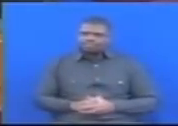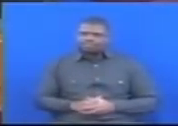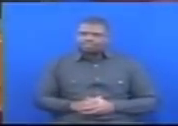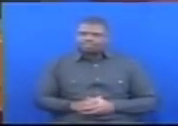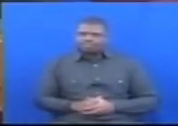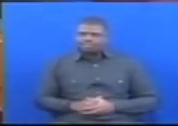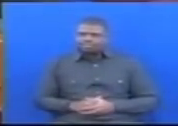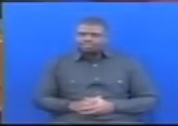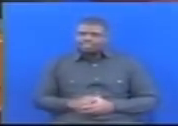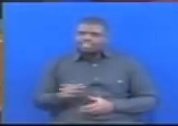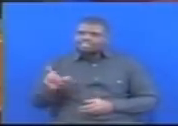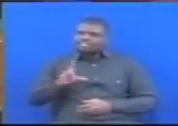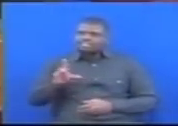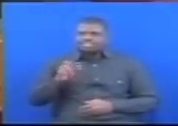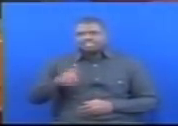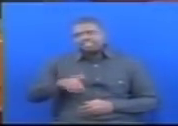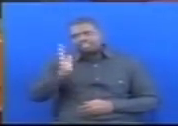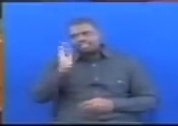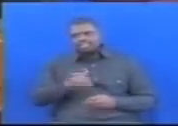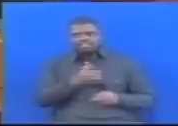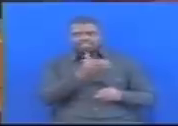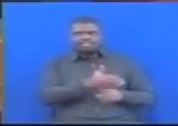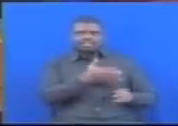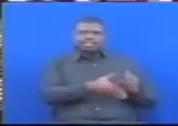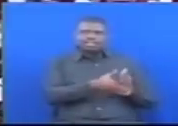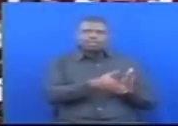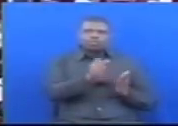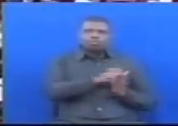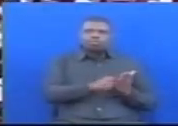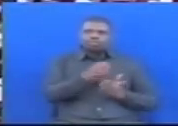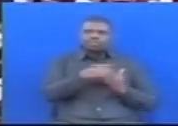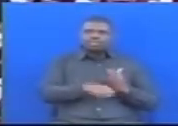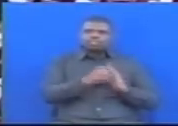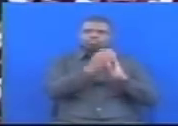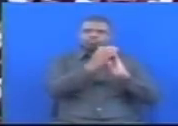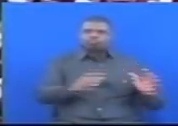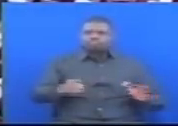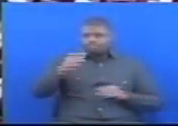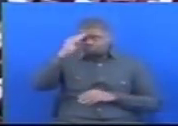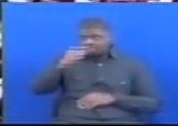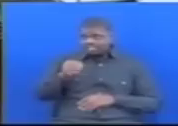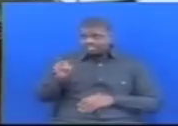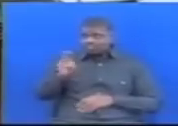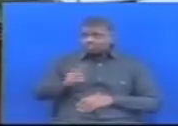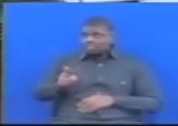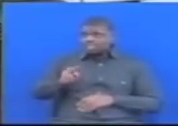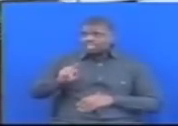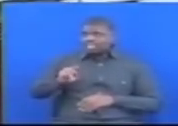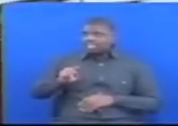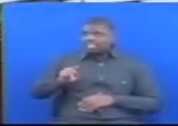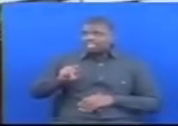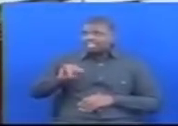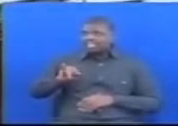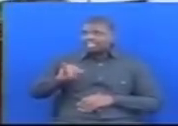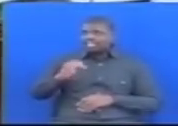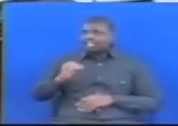ya mwaka 2002, serikali haijaweza kujenga ofisi za polisi na nyumba za kuishi yalipo makao makuu ya